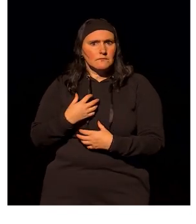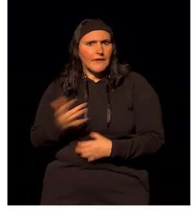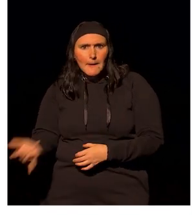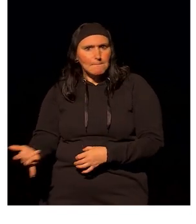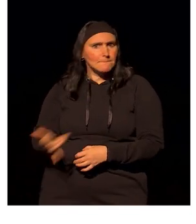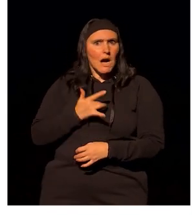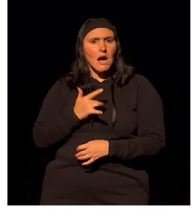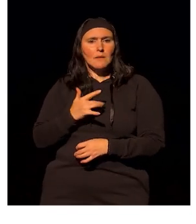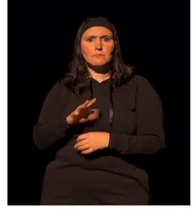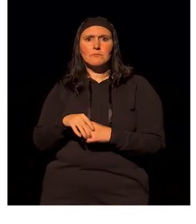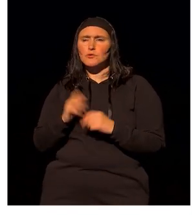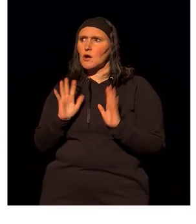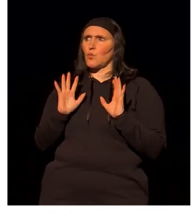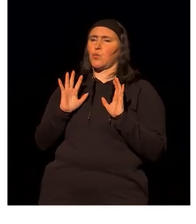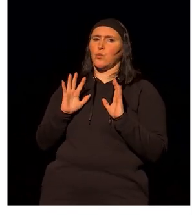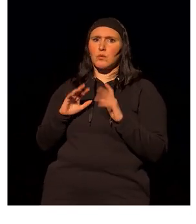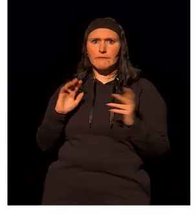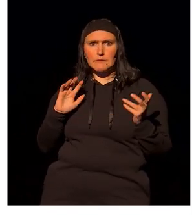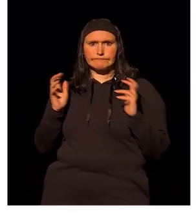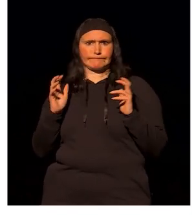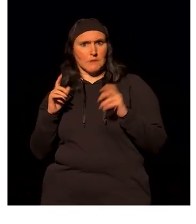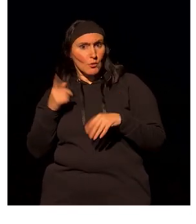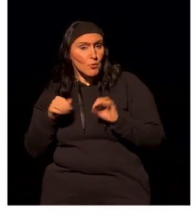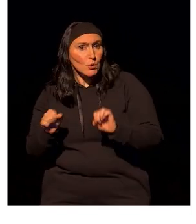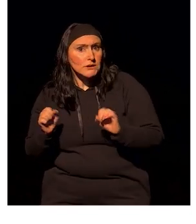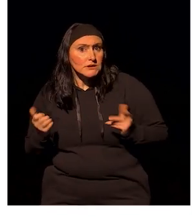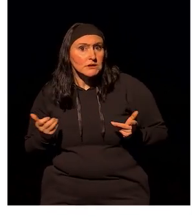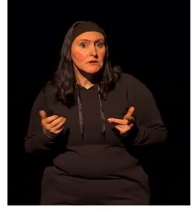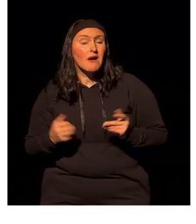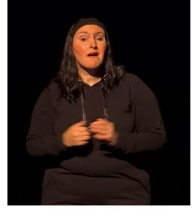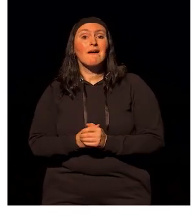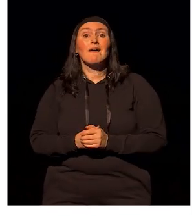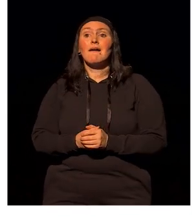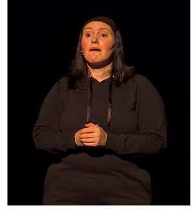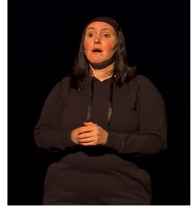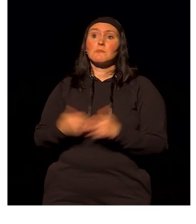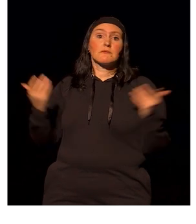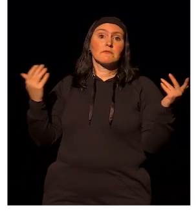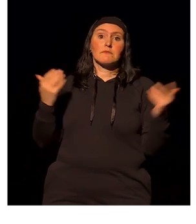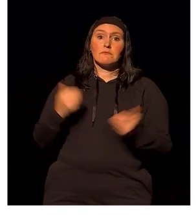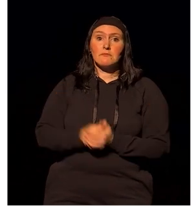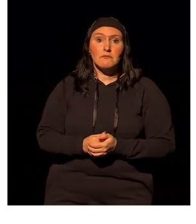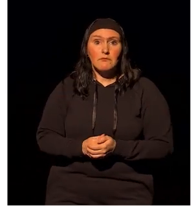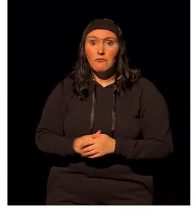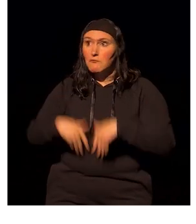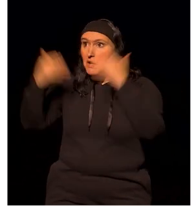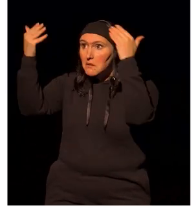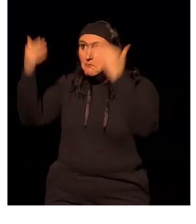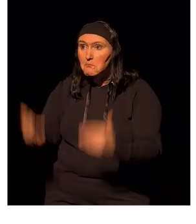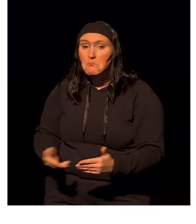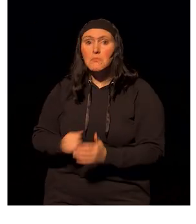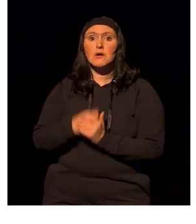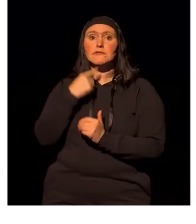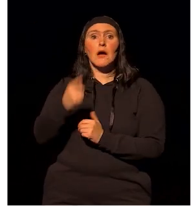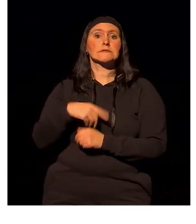Und wenn jemand unbedingt irgendwie antisemitische Topoi produzieren will als Kunst